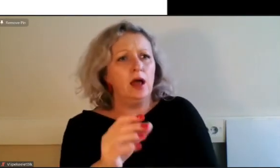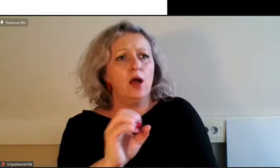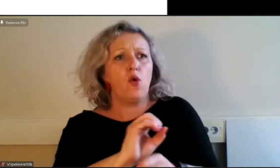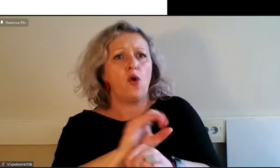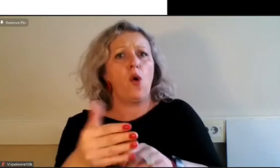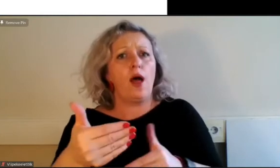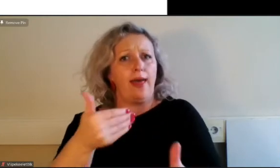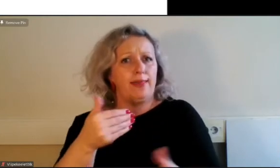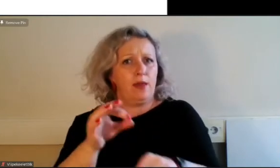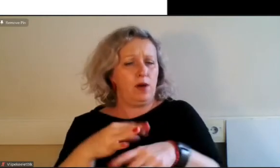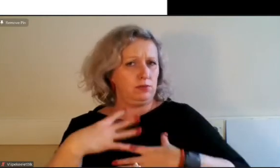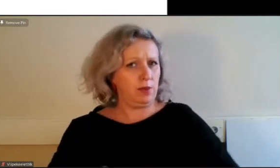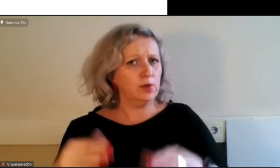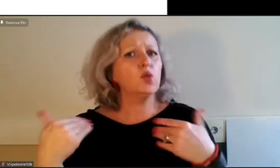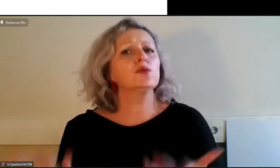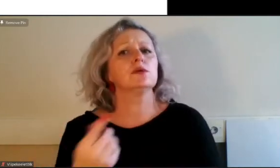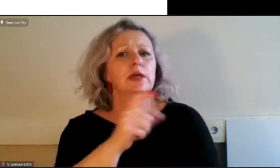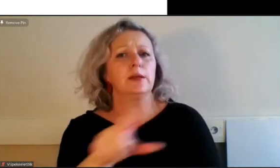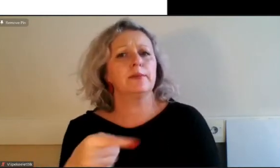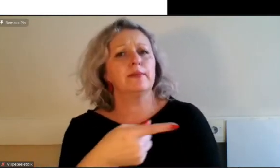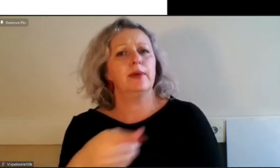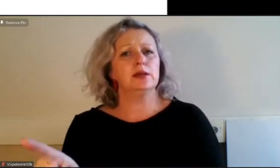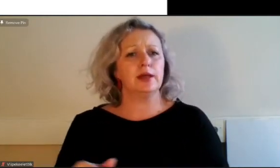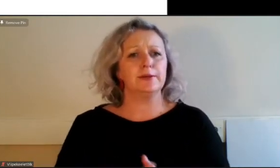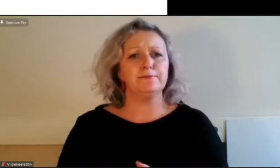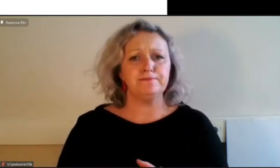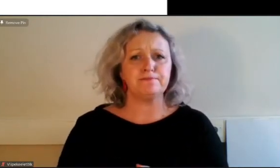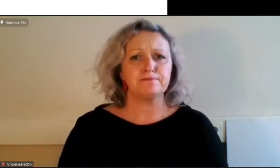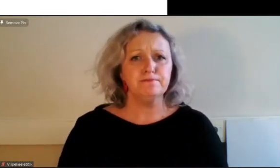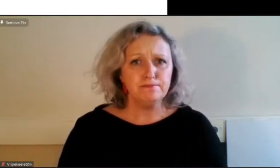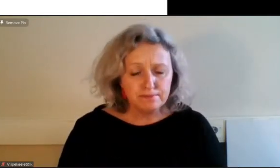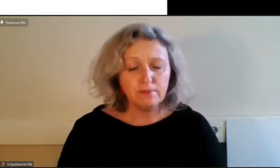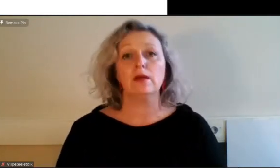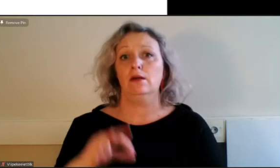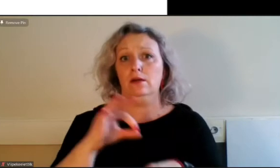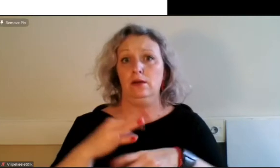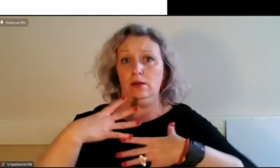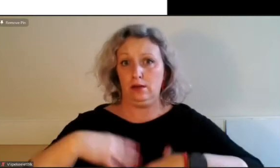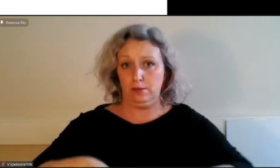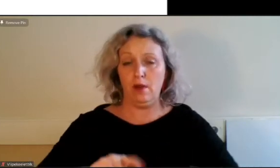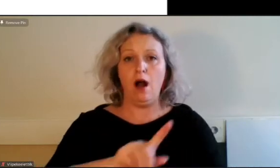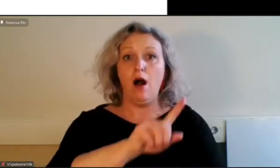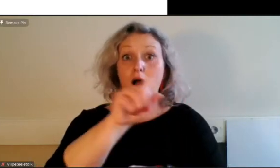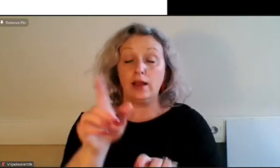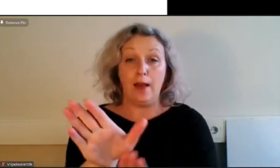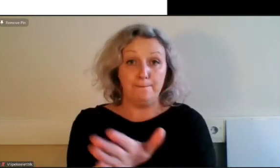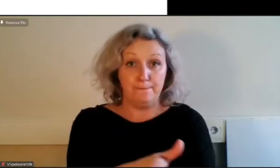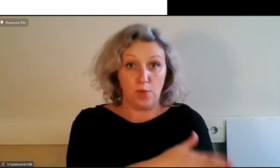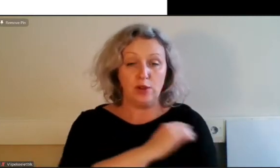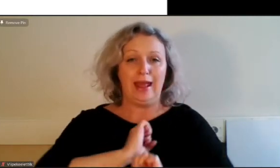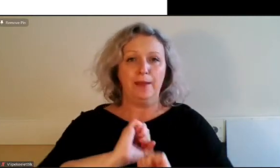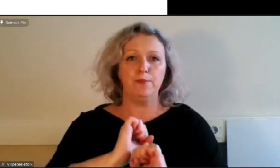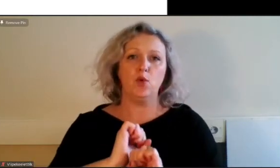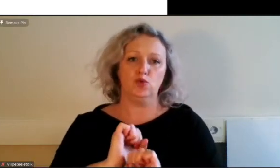joon, vaktsineerimata inimeste hulgas. Ja hakkas järgnema nakatumine ka vaktsineeritud inimeste hulgas. Ja